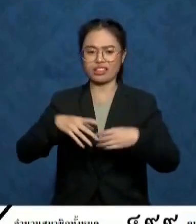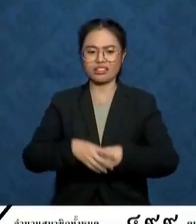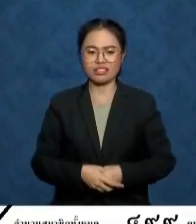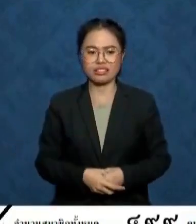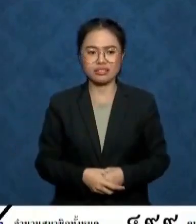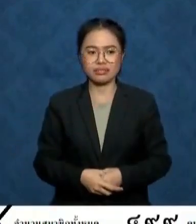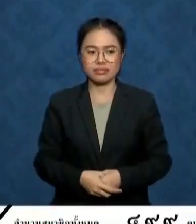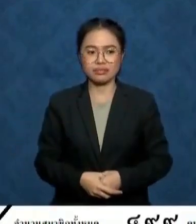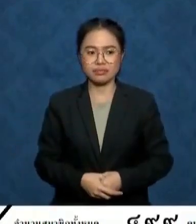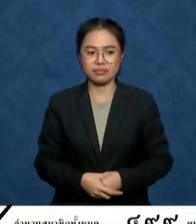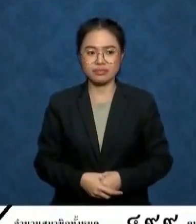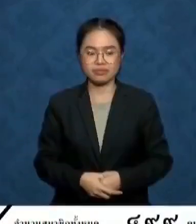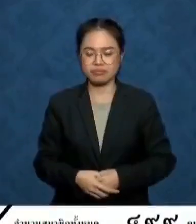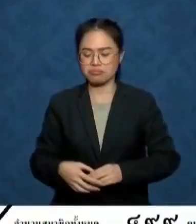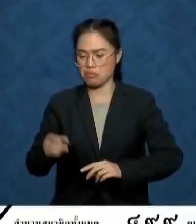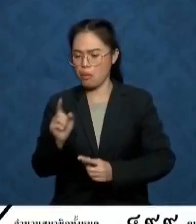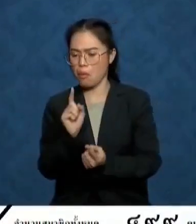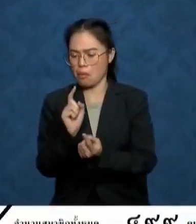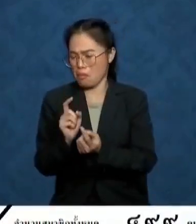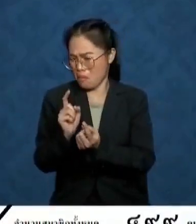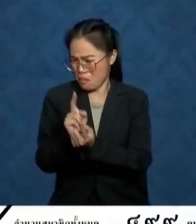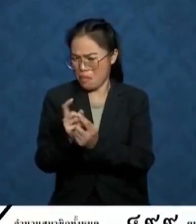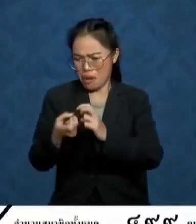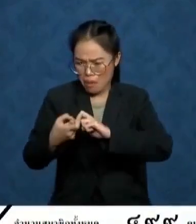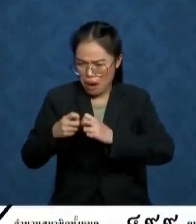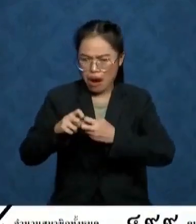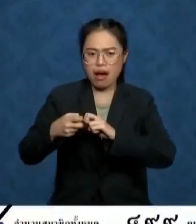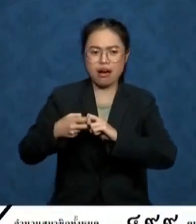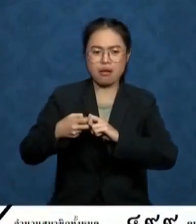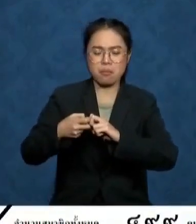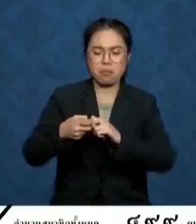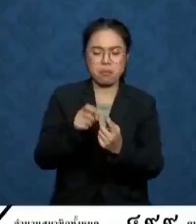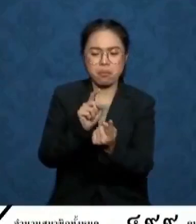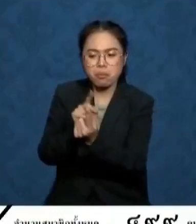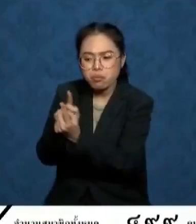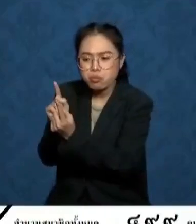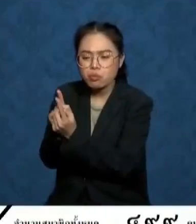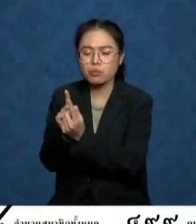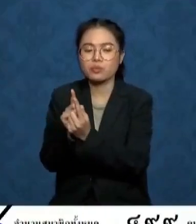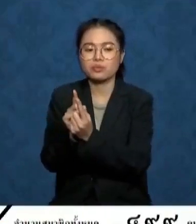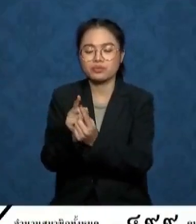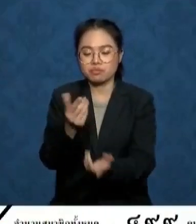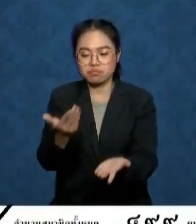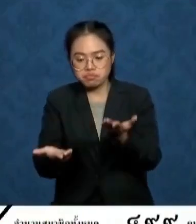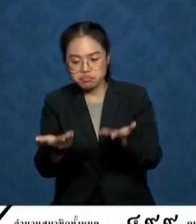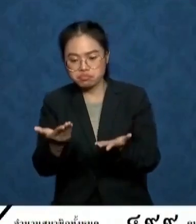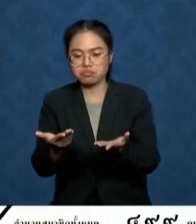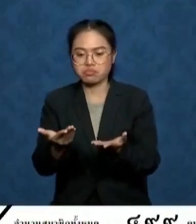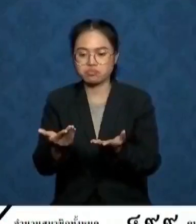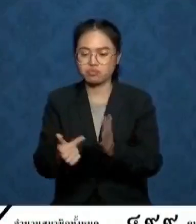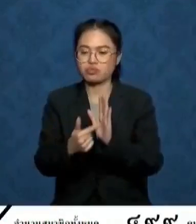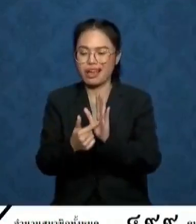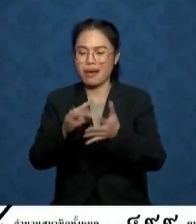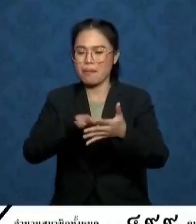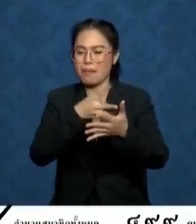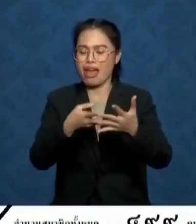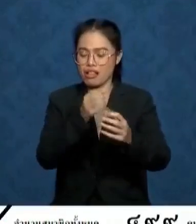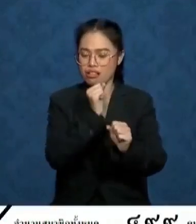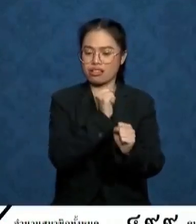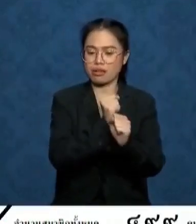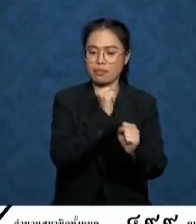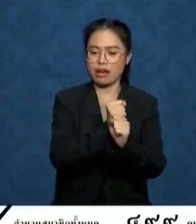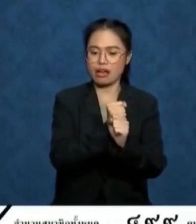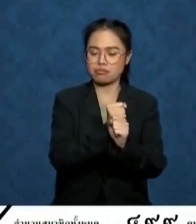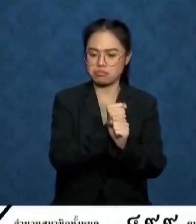ครับเราพบปัญหาเต็มไปหมดไม่ว่าจะเป็นแผนงานที่ไม่ได้มี